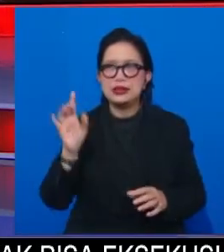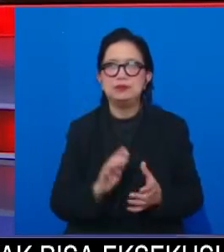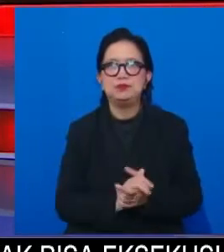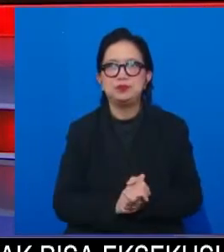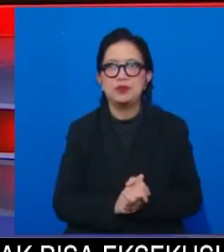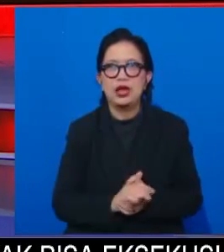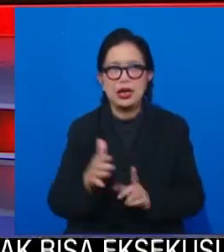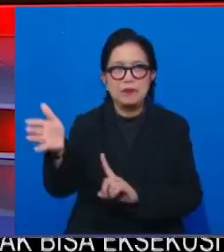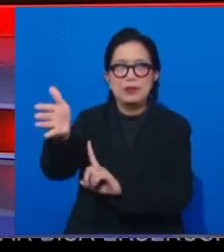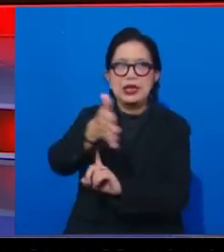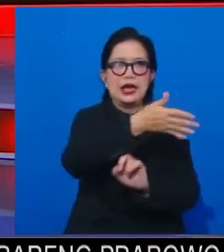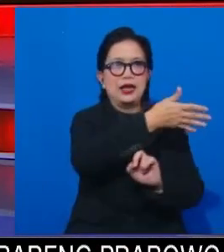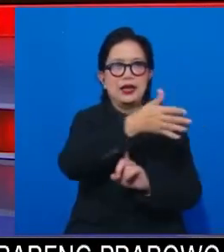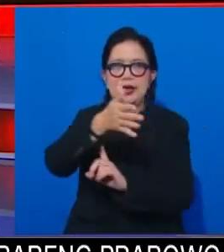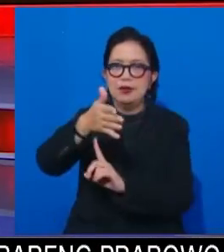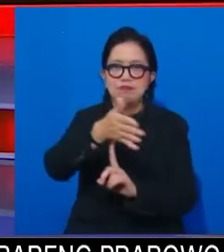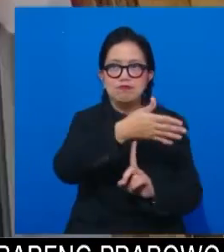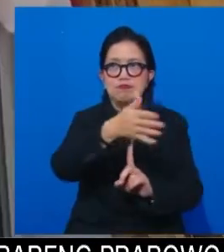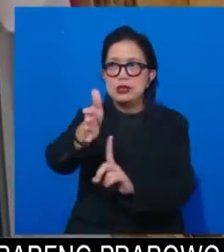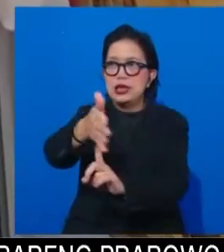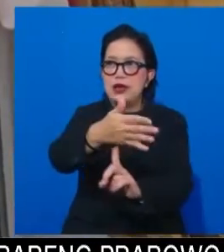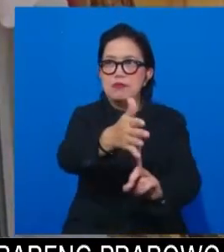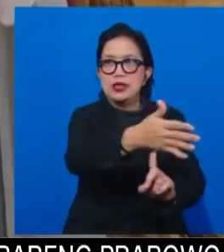deretan bendera merah putih.